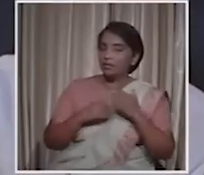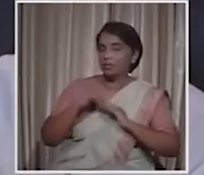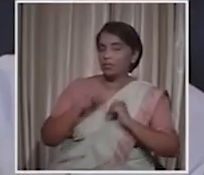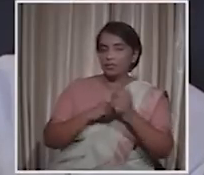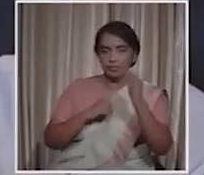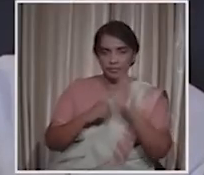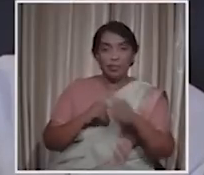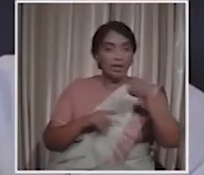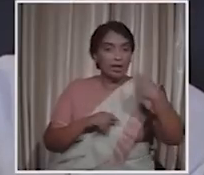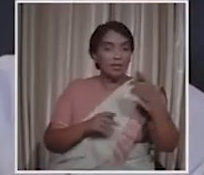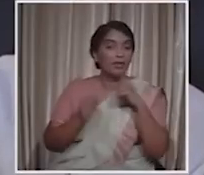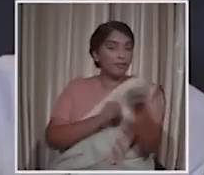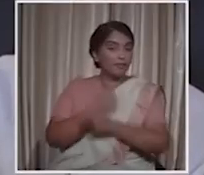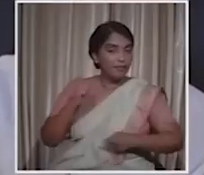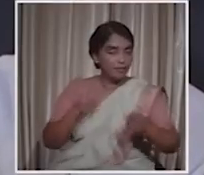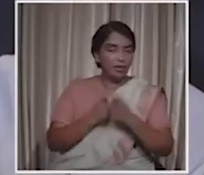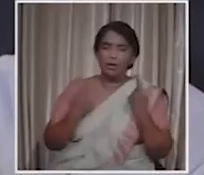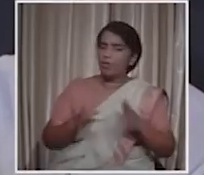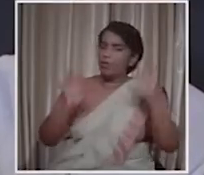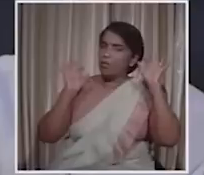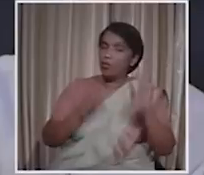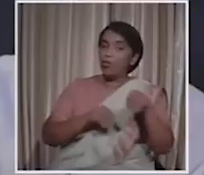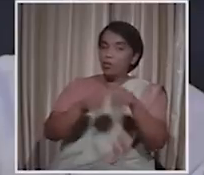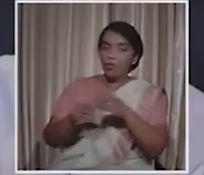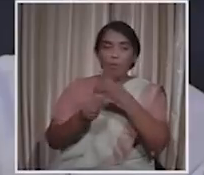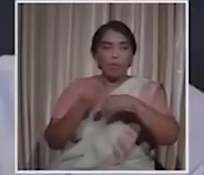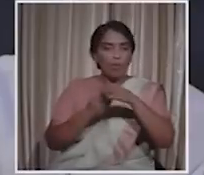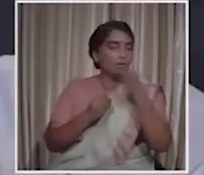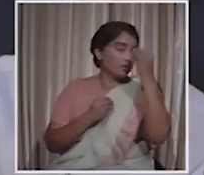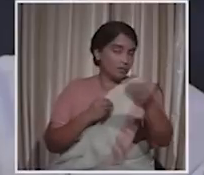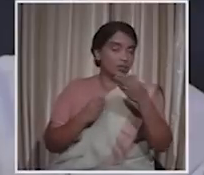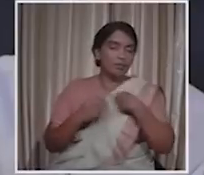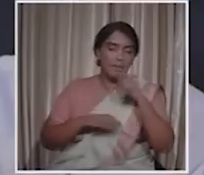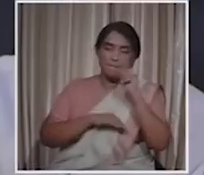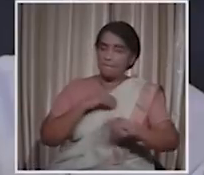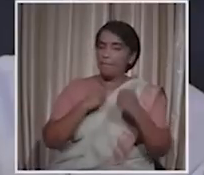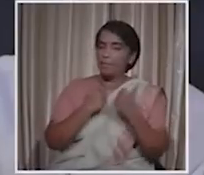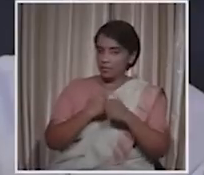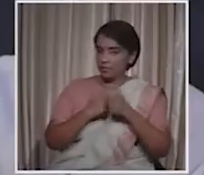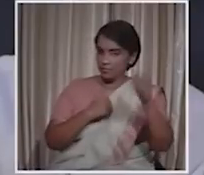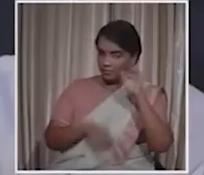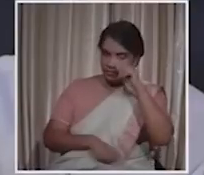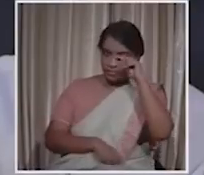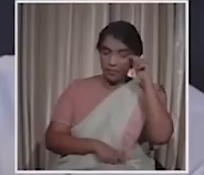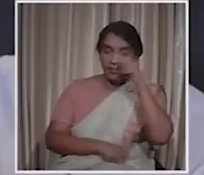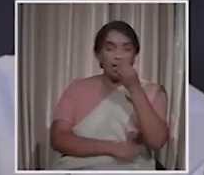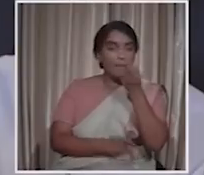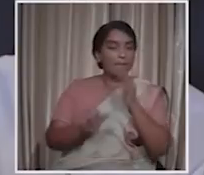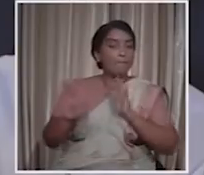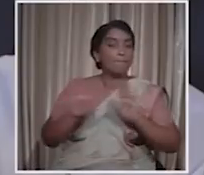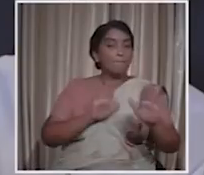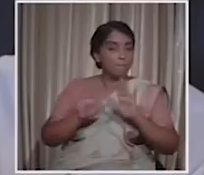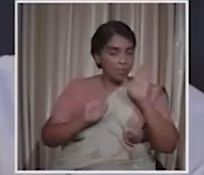කරනවා. ලබන කන්නේදී හිඟයකින් තොරව ගොවීන්ට පෝර ලබා දීමට සැලසුම් සකස් කරගෙන යනවා. සහල් මිල පාලනය